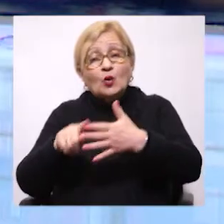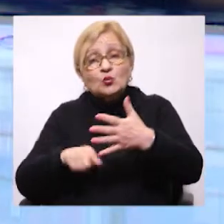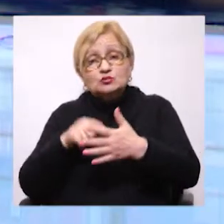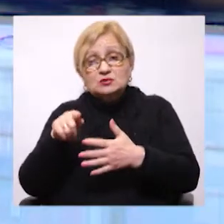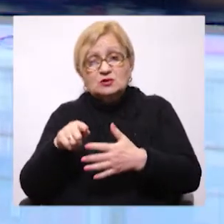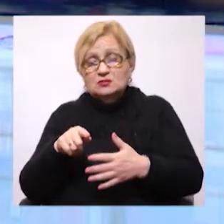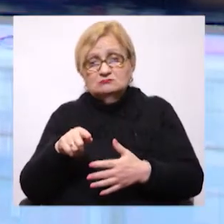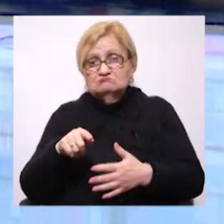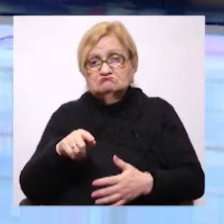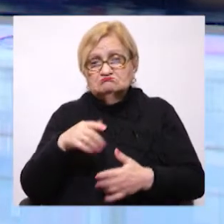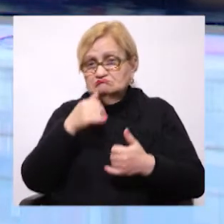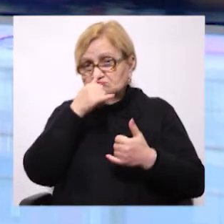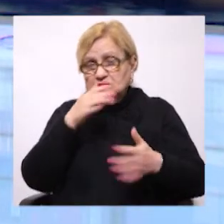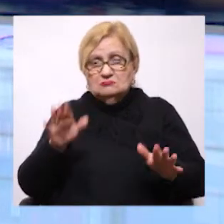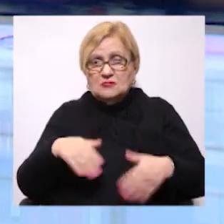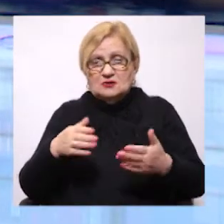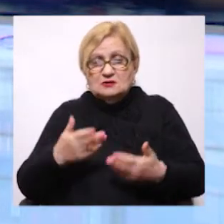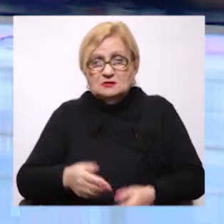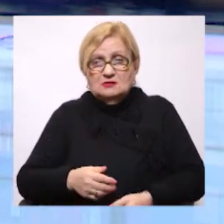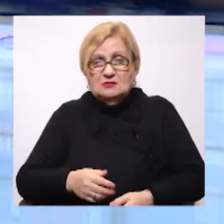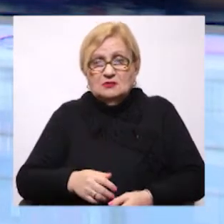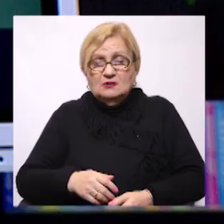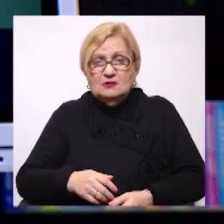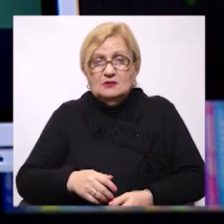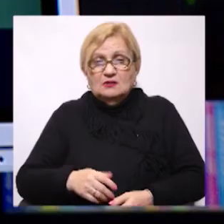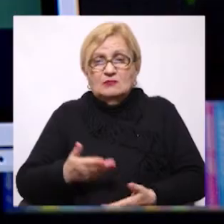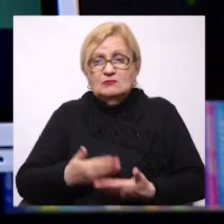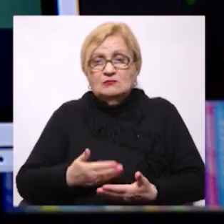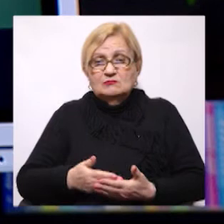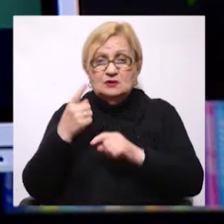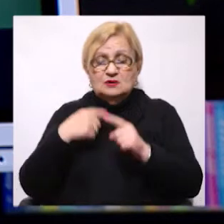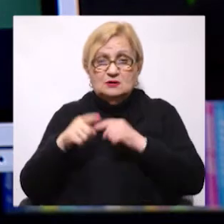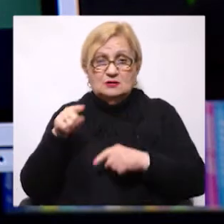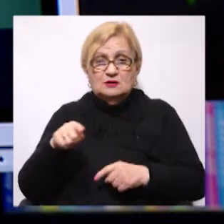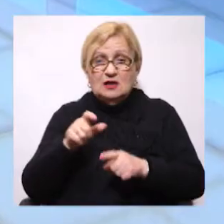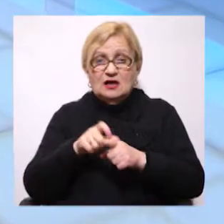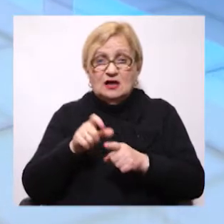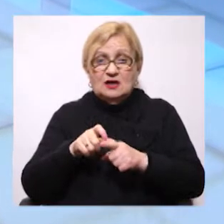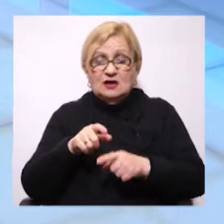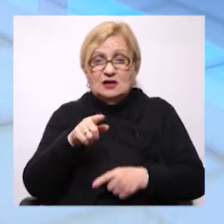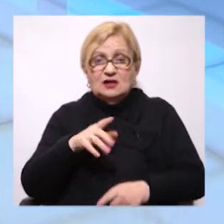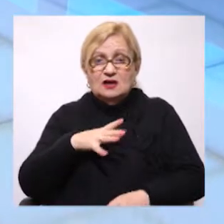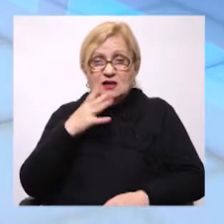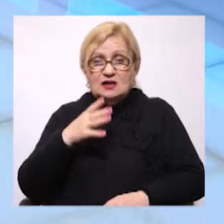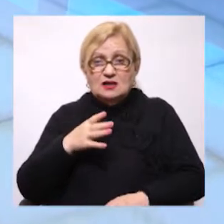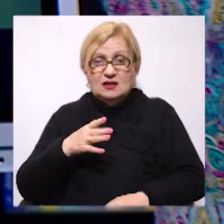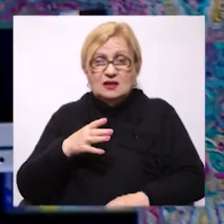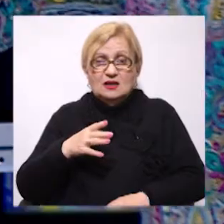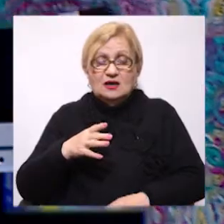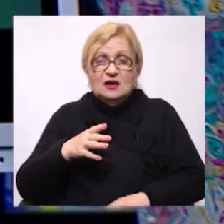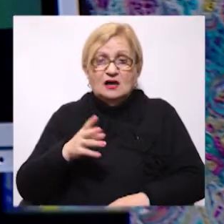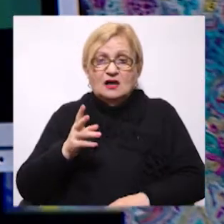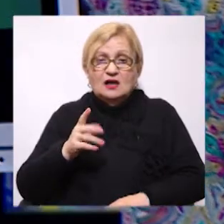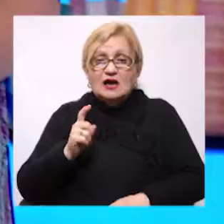ფუნქცია დაკარგული ჰქონდათ. და რა იგულისხმება? აი მაგალითად მე-19 საუკუნეში ომონიმური სიტყვები ხელი და